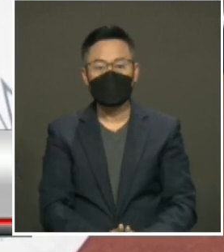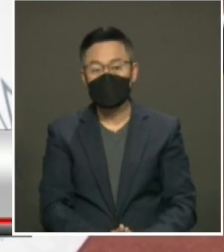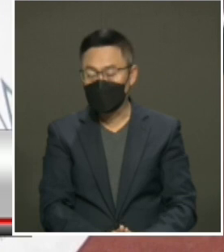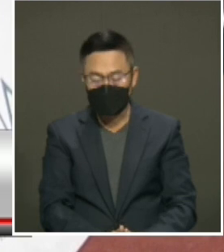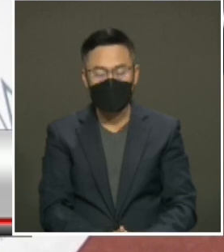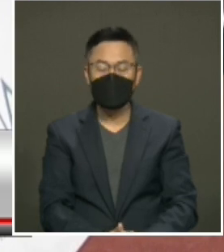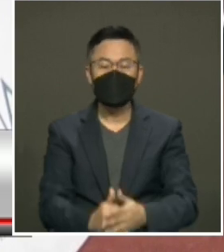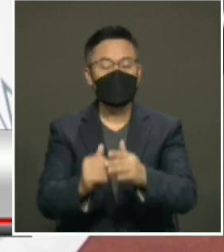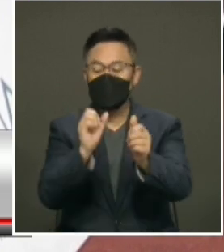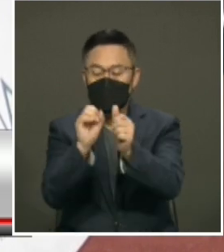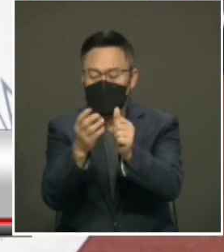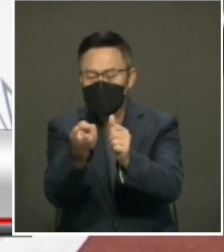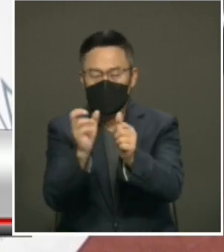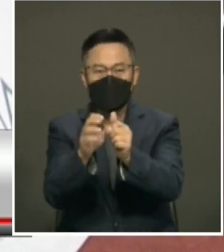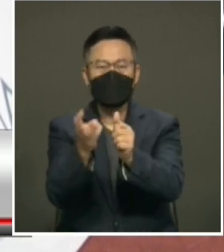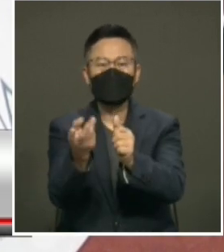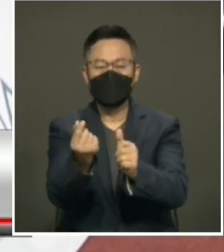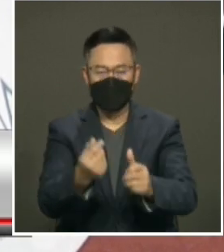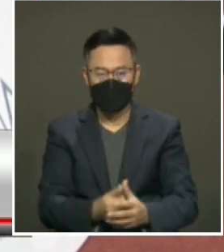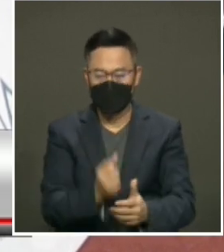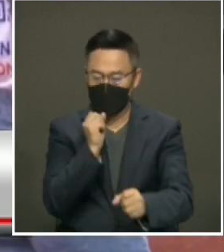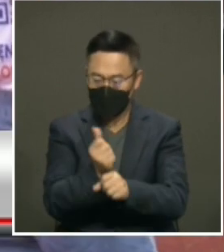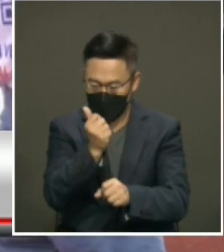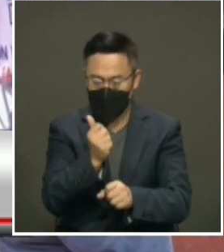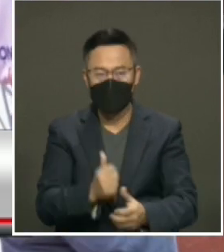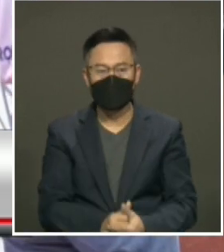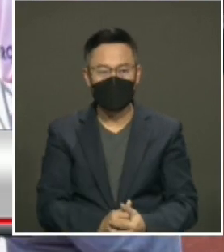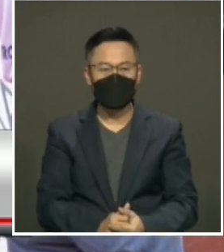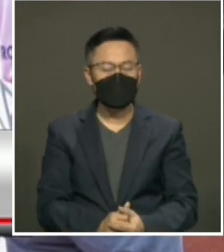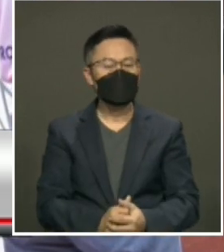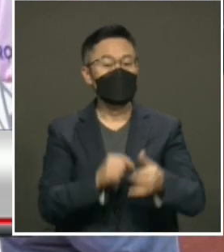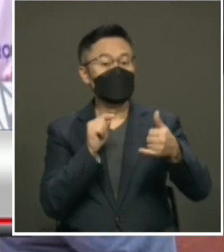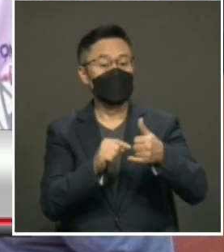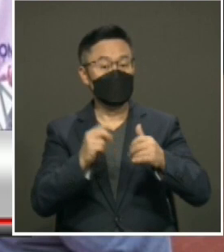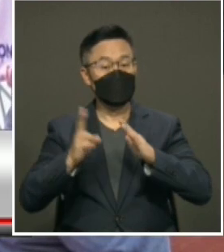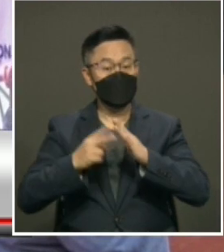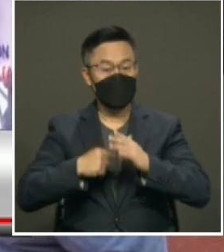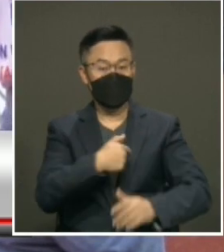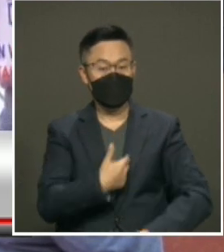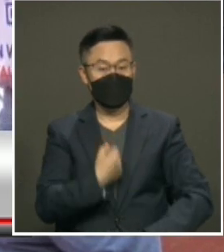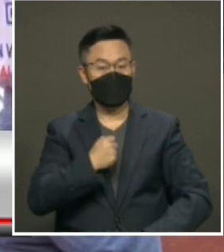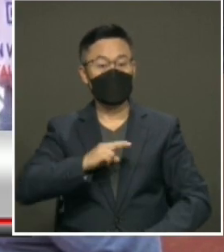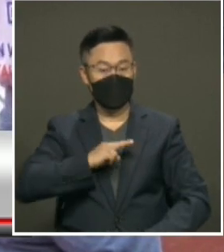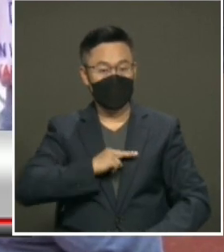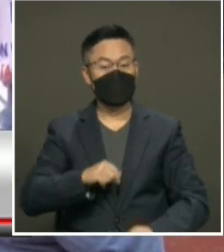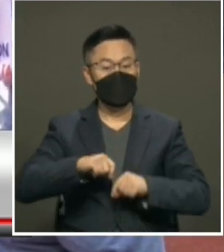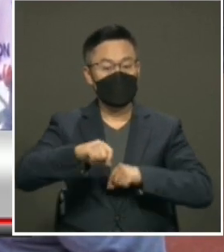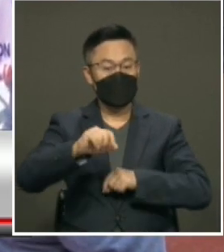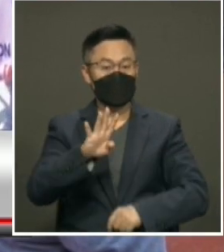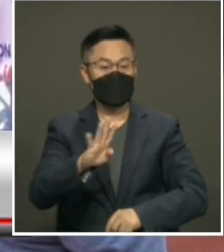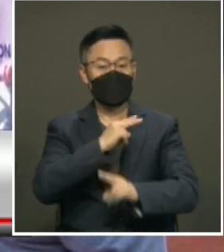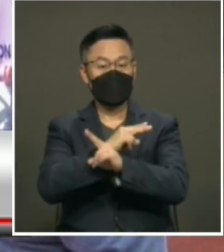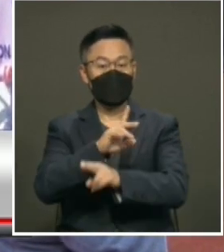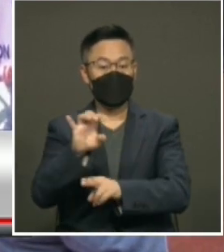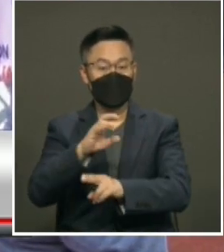ไม่ได้ปรึกษาเลยเราก็แค่ให้คำแนะนำผมมีความมั่นใจนะครับว่าแม้กระทั่ง4คูณ100ซึ่ง